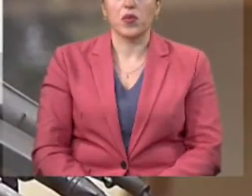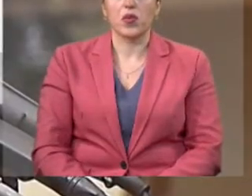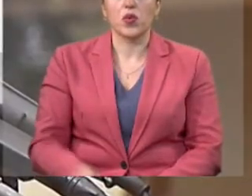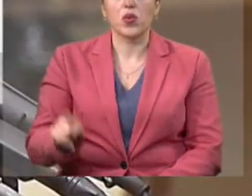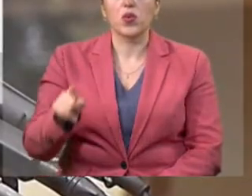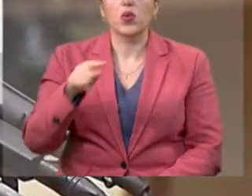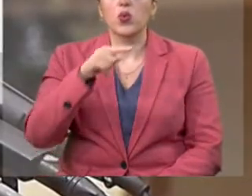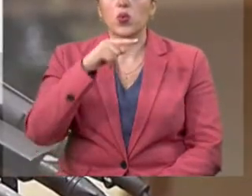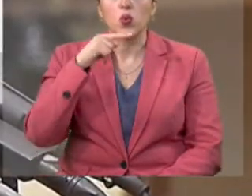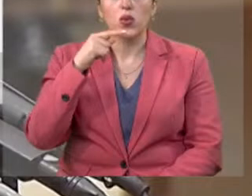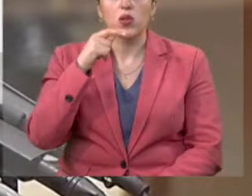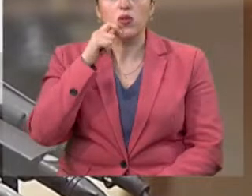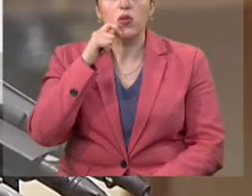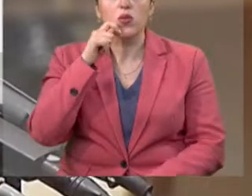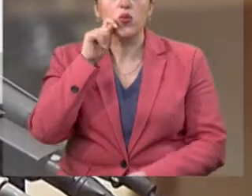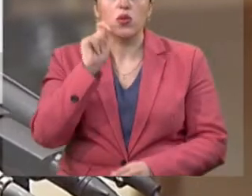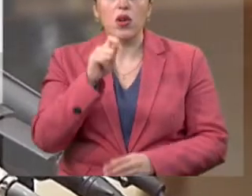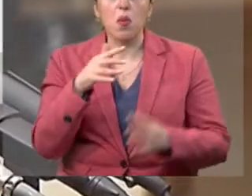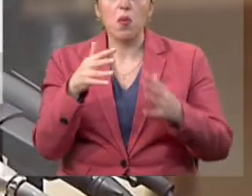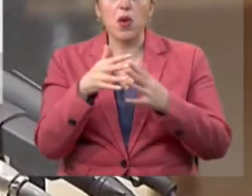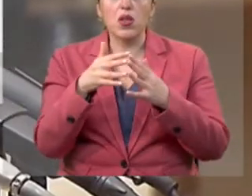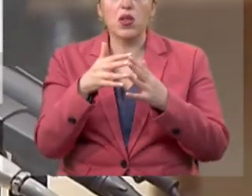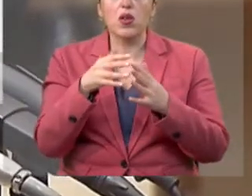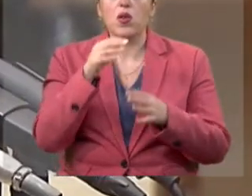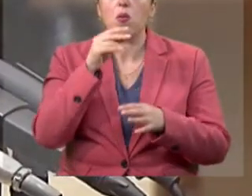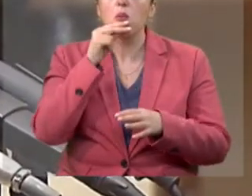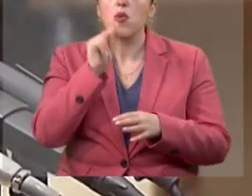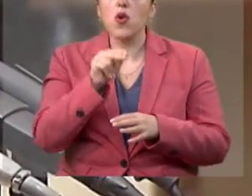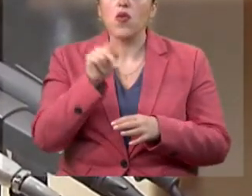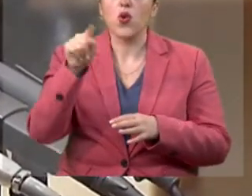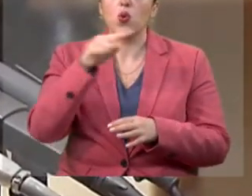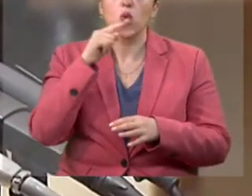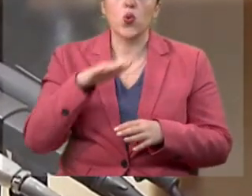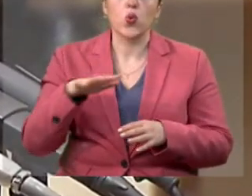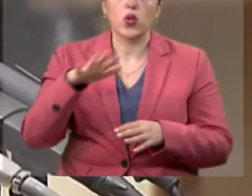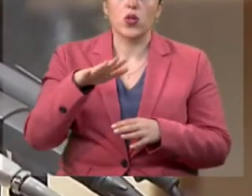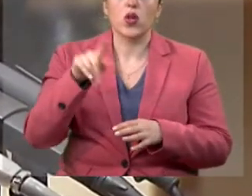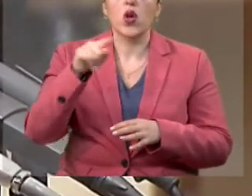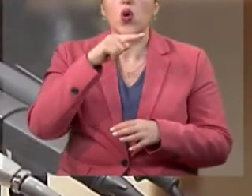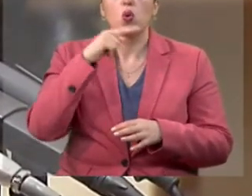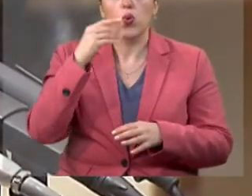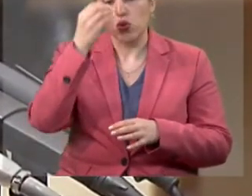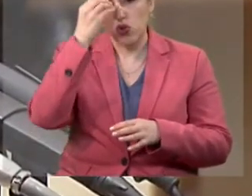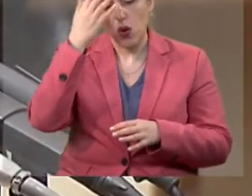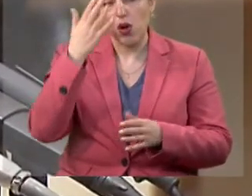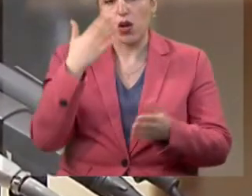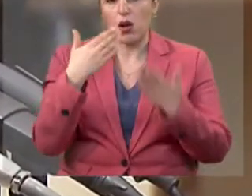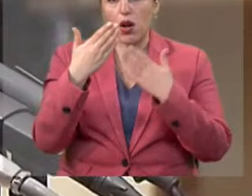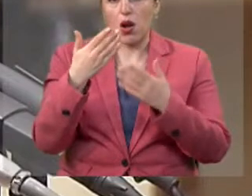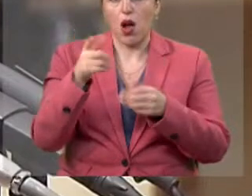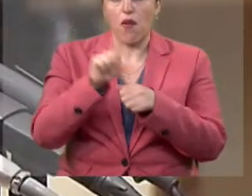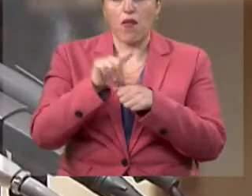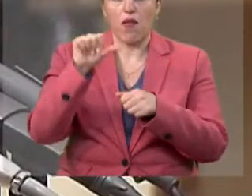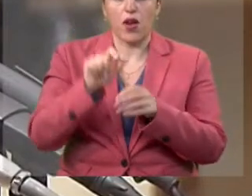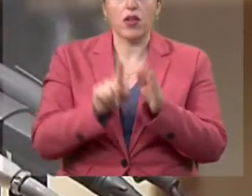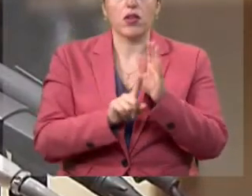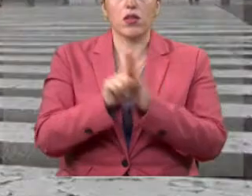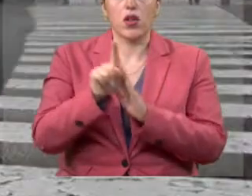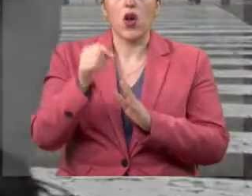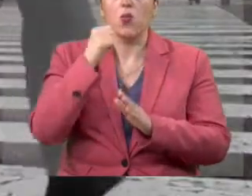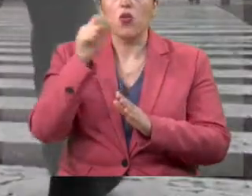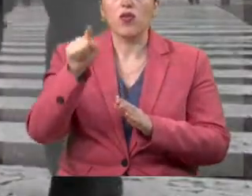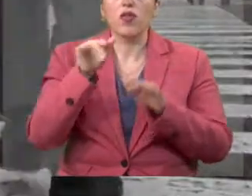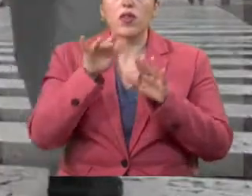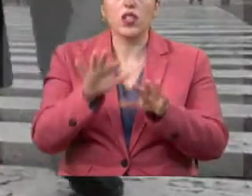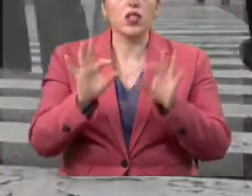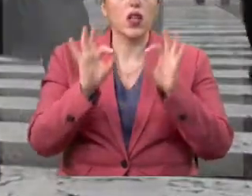Ներխուժելով Ուկրաինա, Ռուսաստանն է ստեղծել այս ամբողջ իրավիճակը, դրան խառնելով ռուս-ճապոնական հարաբերությունները։ Մոսկվան չափազանց անարդար